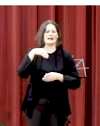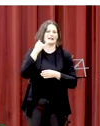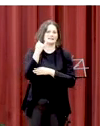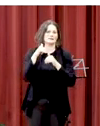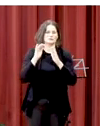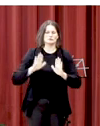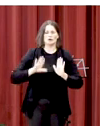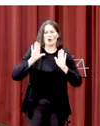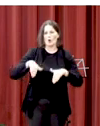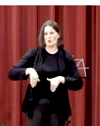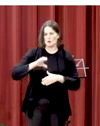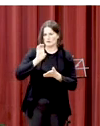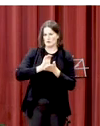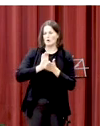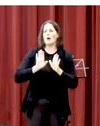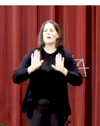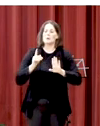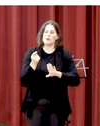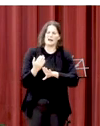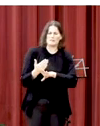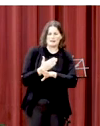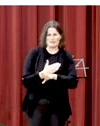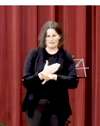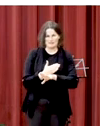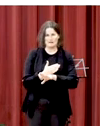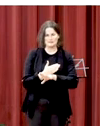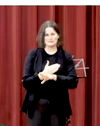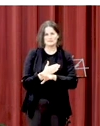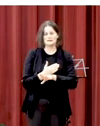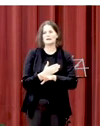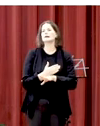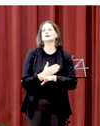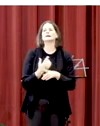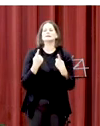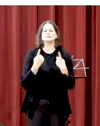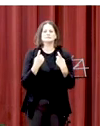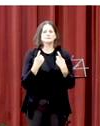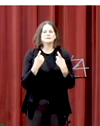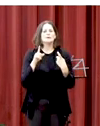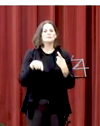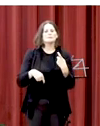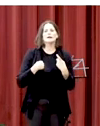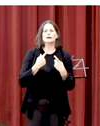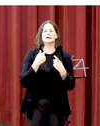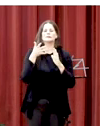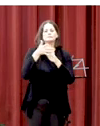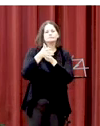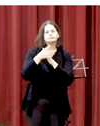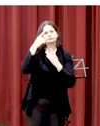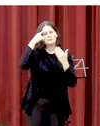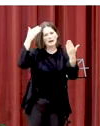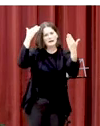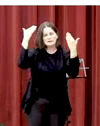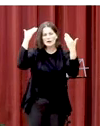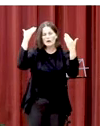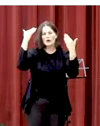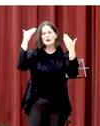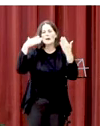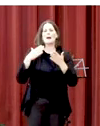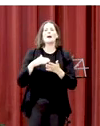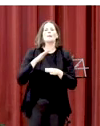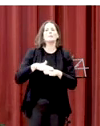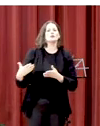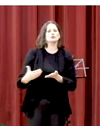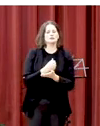curs, però, abans, no puc estar-me de tenir unes paraules de record per a